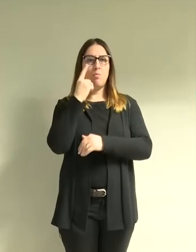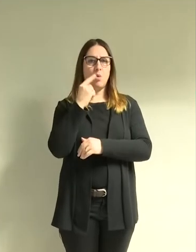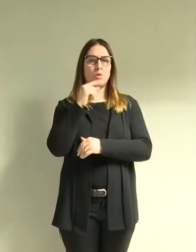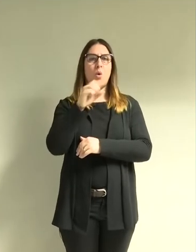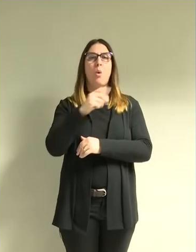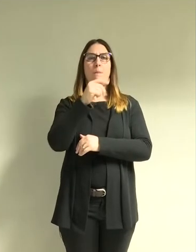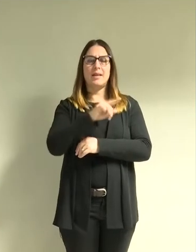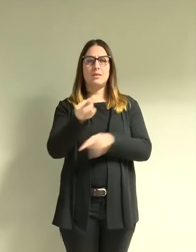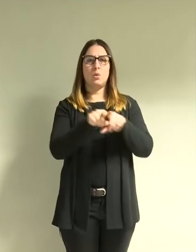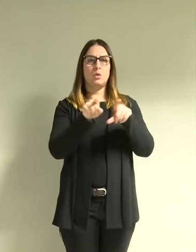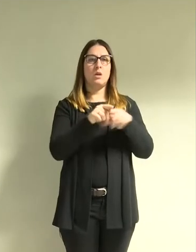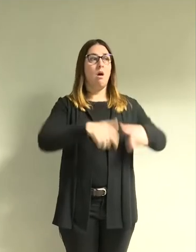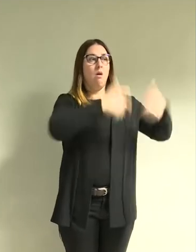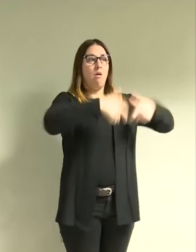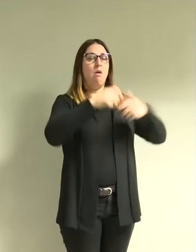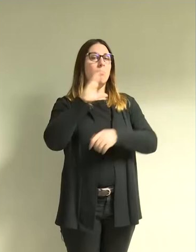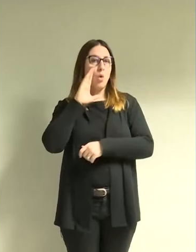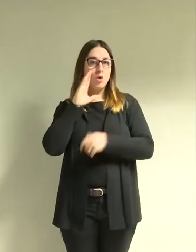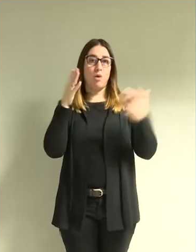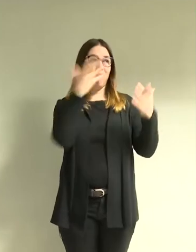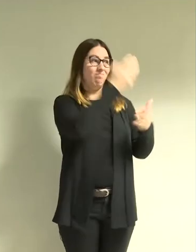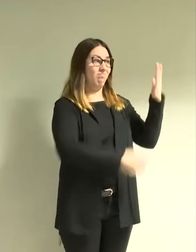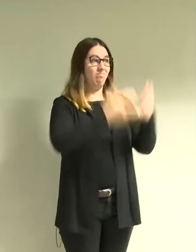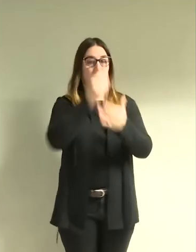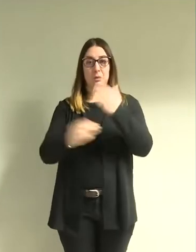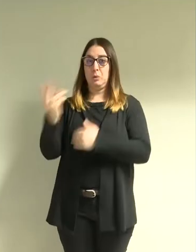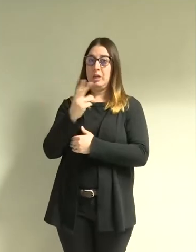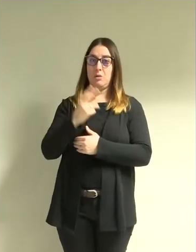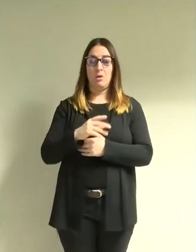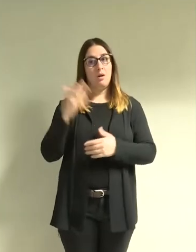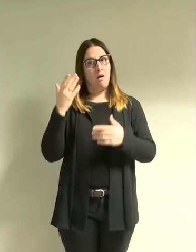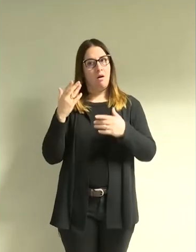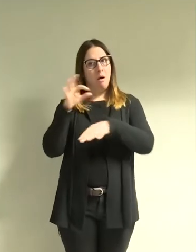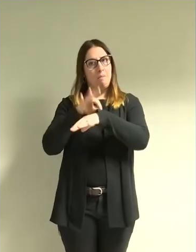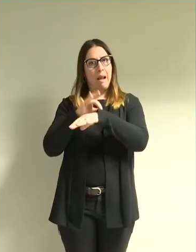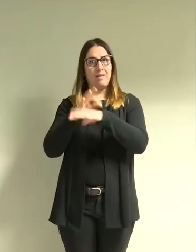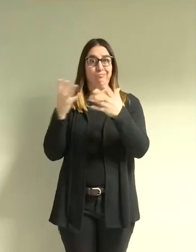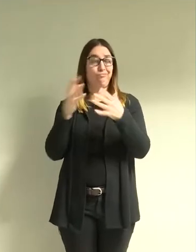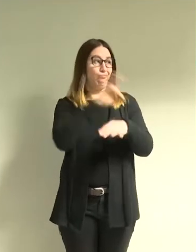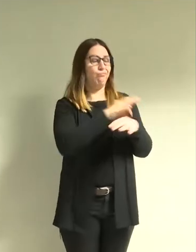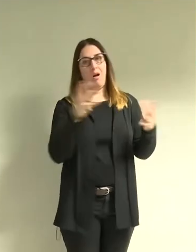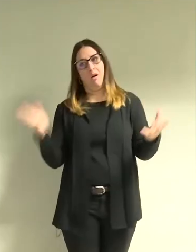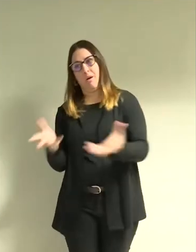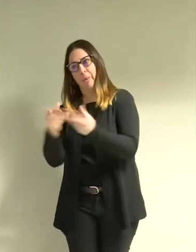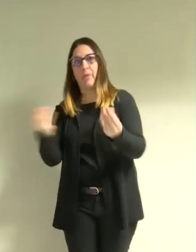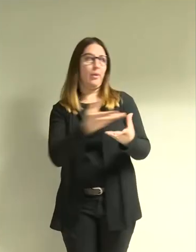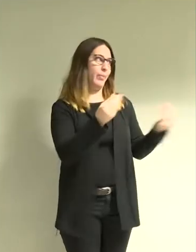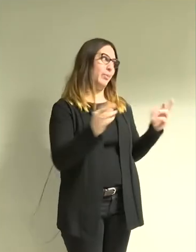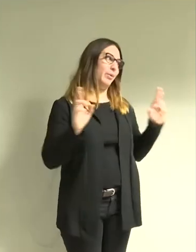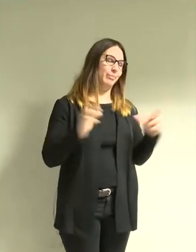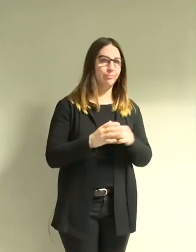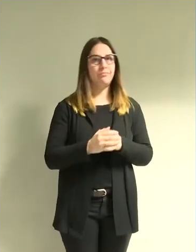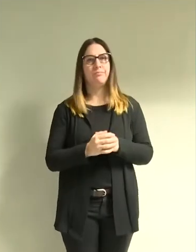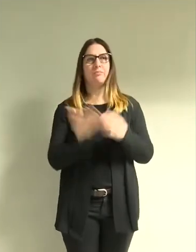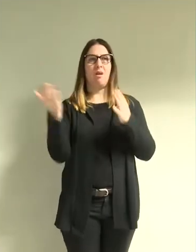délégué au logement tous deux absents aujourd'hui et à qui je souhaite un bon rétablissement il me faut tout d'abord remettre cette délibération